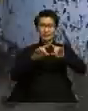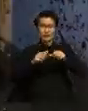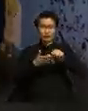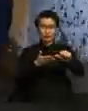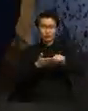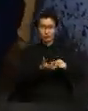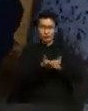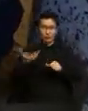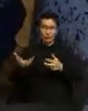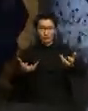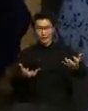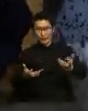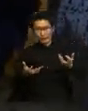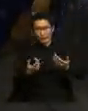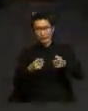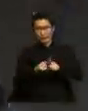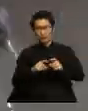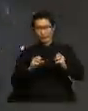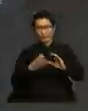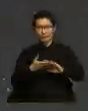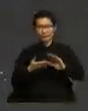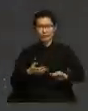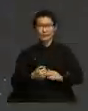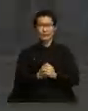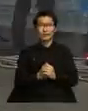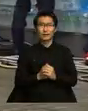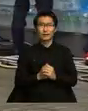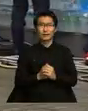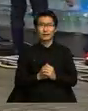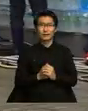옮기며 피해 주민들의 아픔을 함께했습니다.